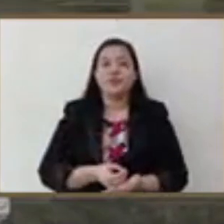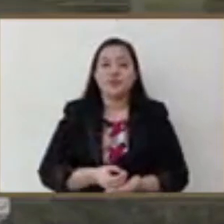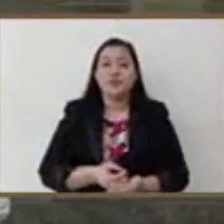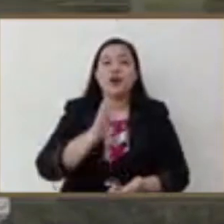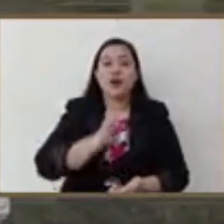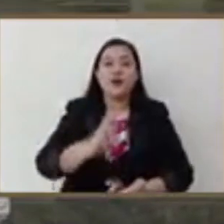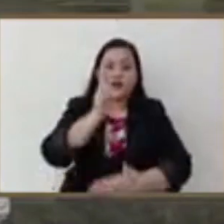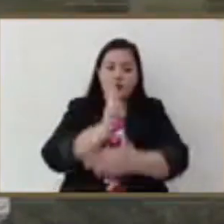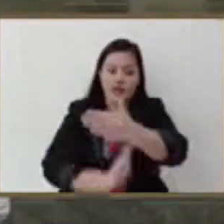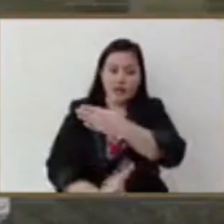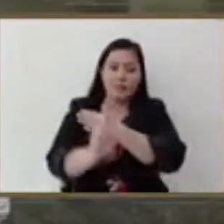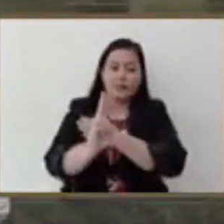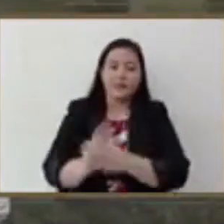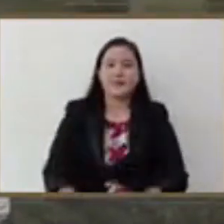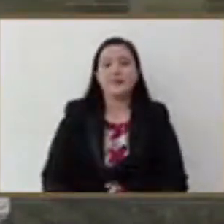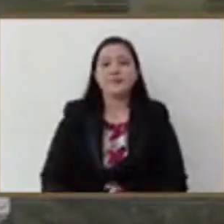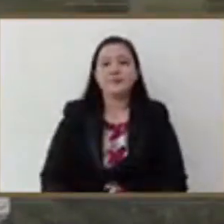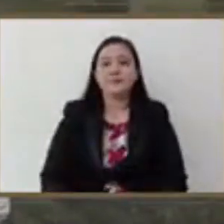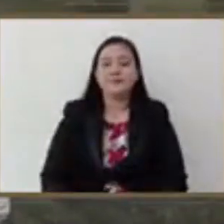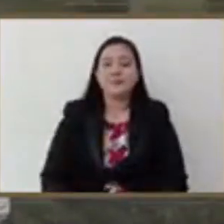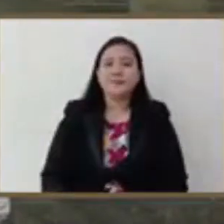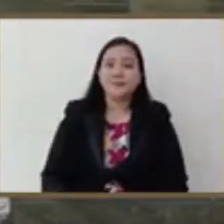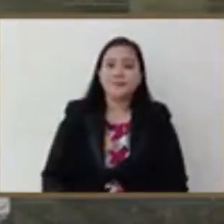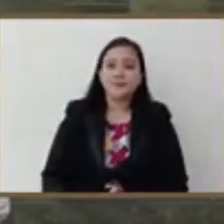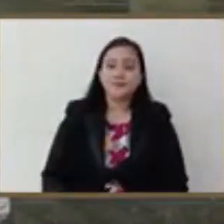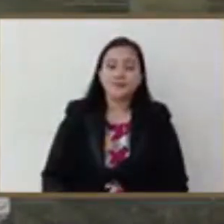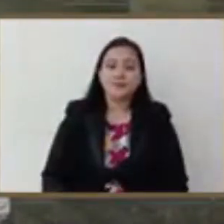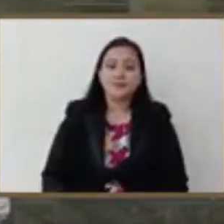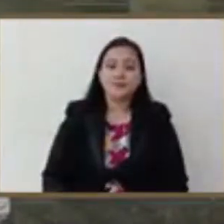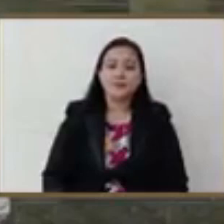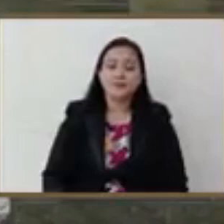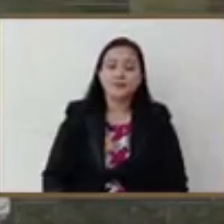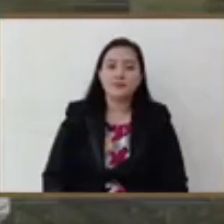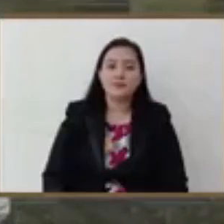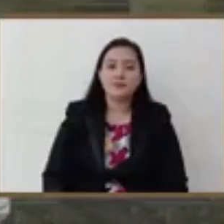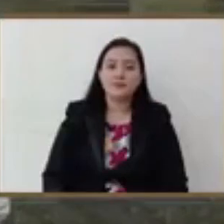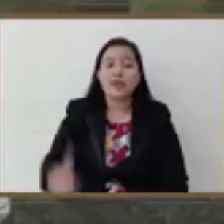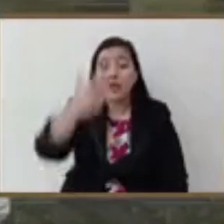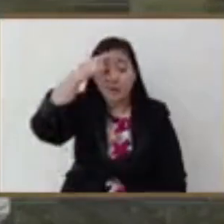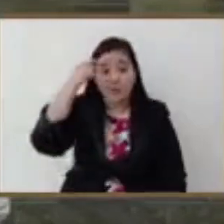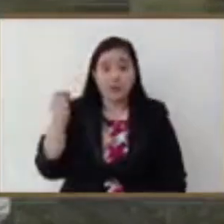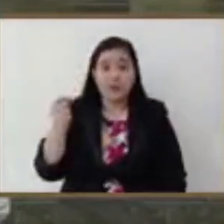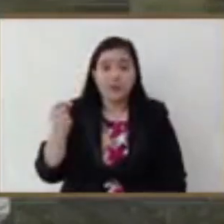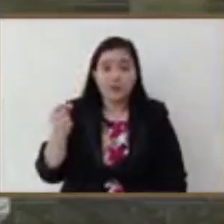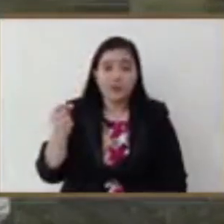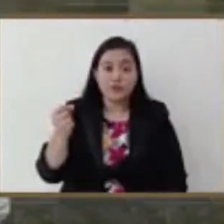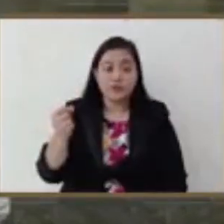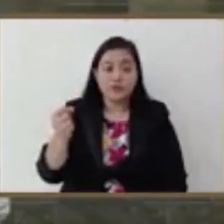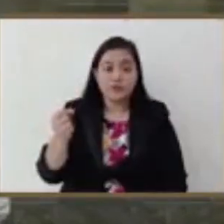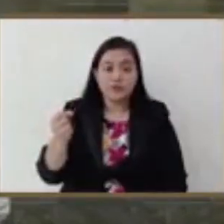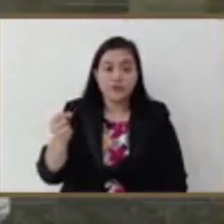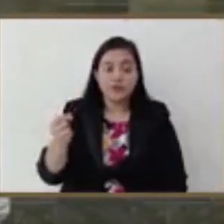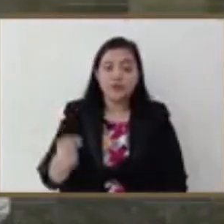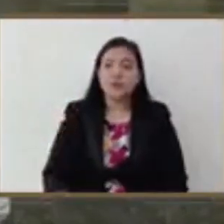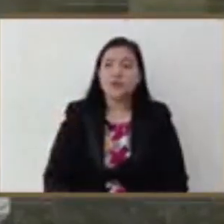Makikita mo lahat ng mga edukadong tao mga kapatid ay mapagpakumbaba. Bakit? Yung kanilang edukasyon, pinasakupan